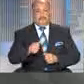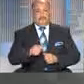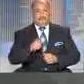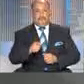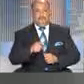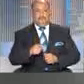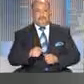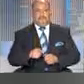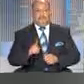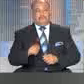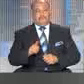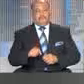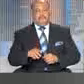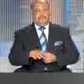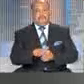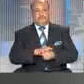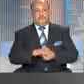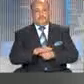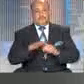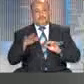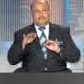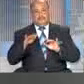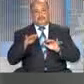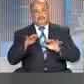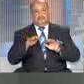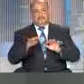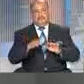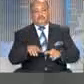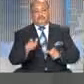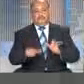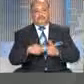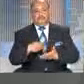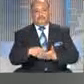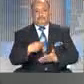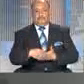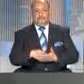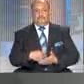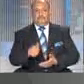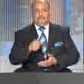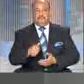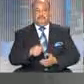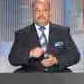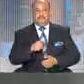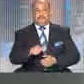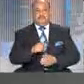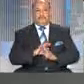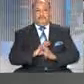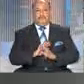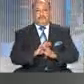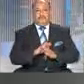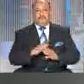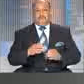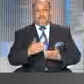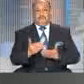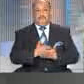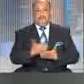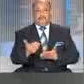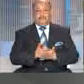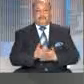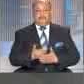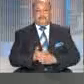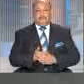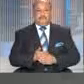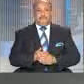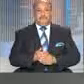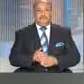قبل معنا تو تعرف ظروف البلاد شوية في معنا في الجمهورية كاملة معنا فهمت معارض معنا طاحت شوية أكثر الأقل سنة